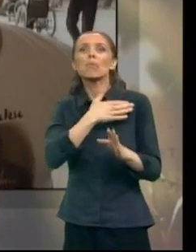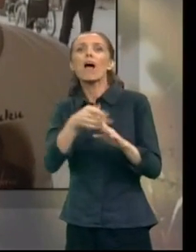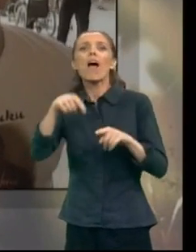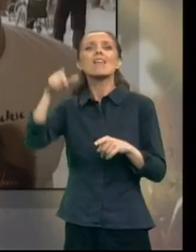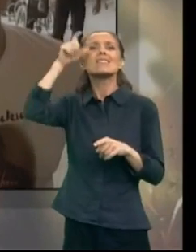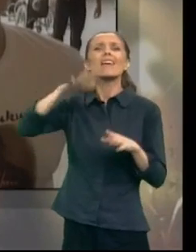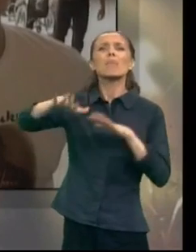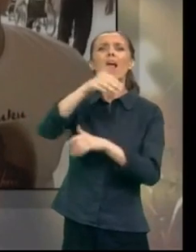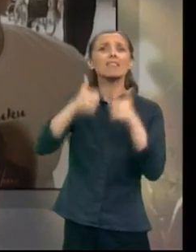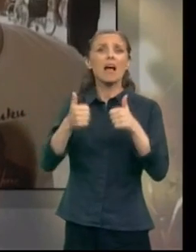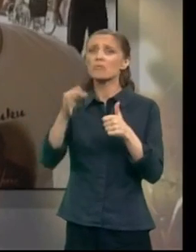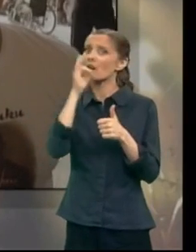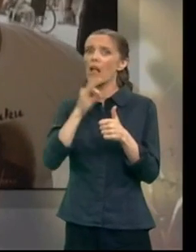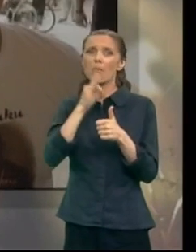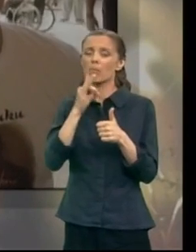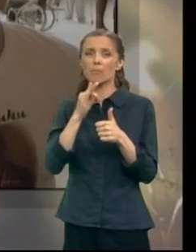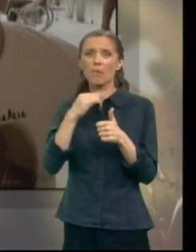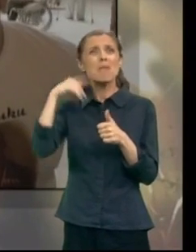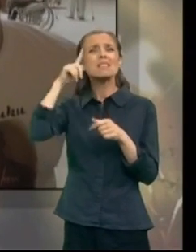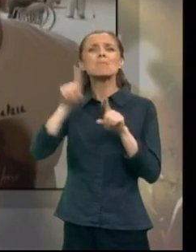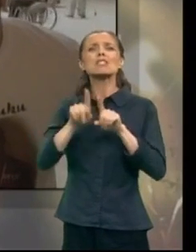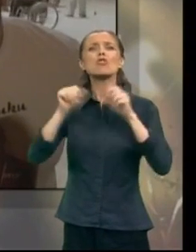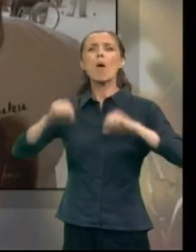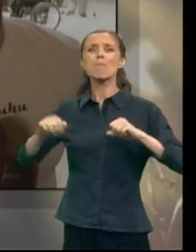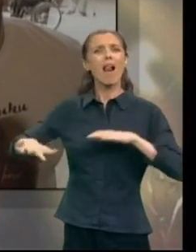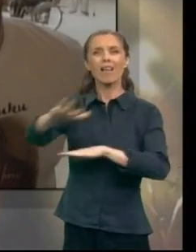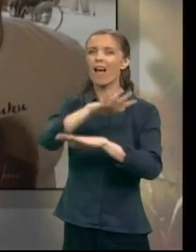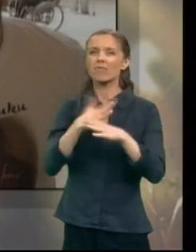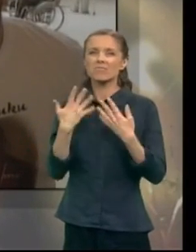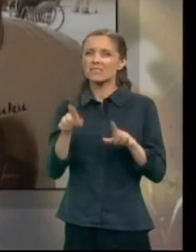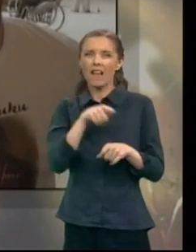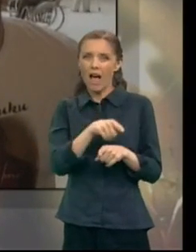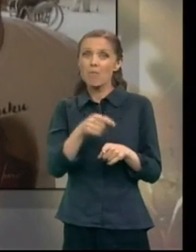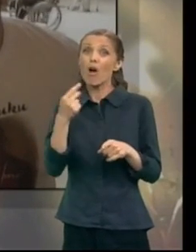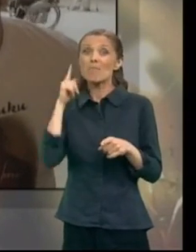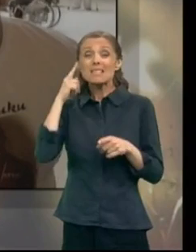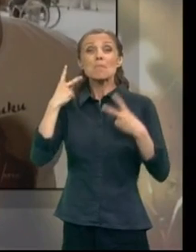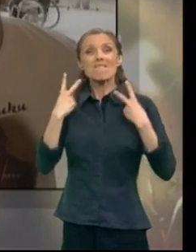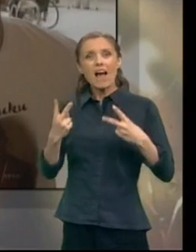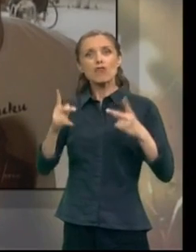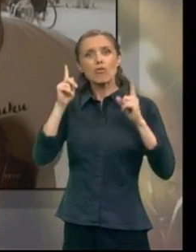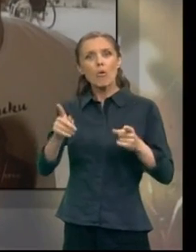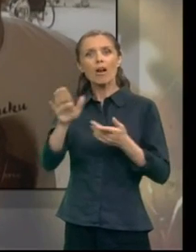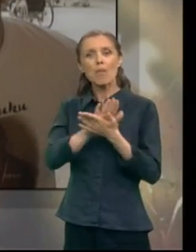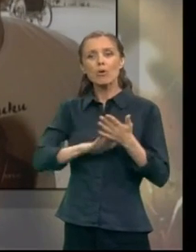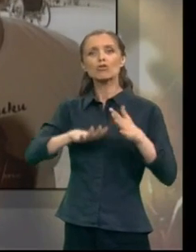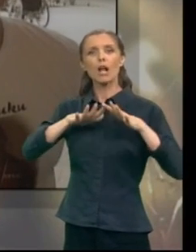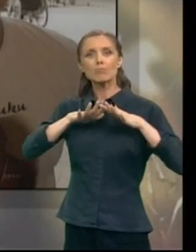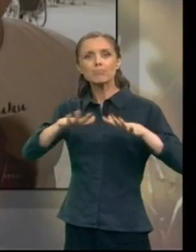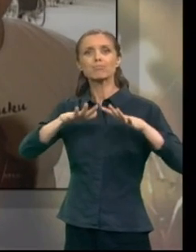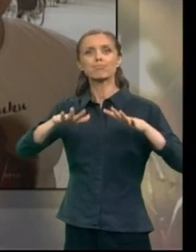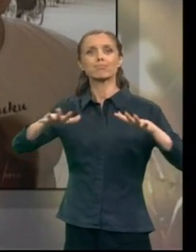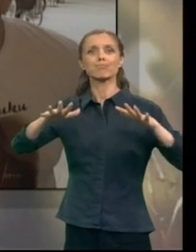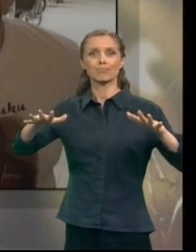na takmičenjima u Srbiji, a ja mislim i na Balkanu. I jako je bitno da se krene konačno